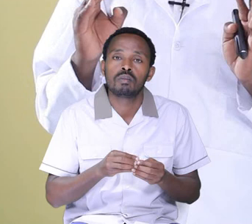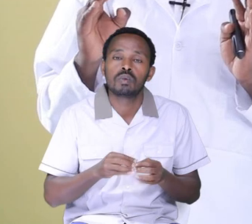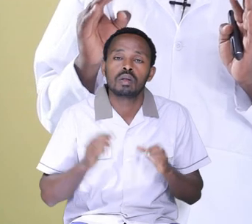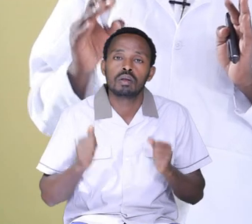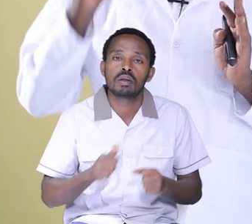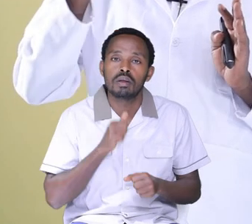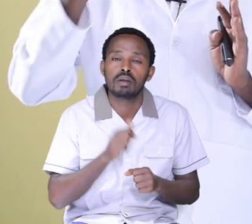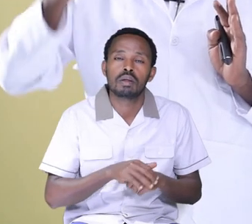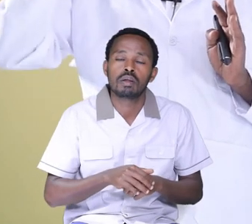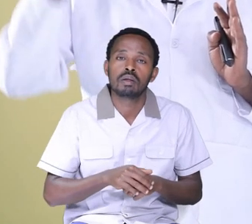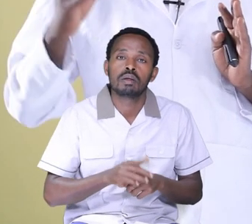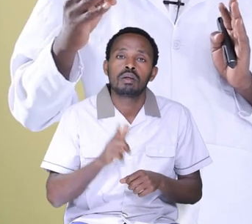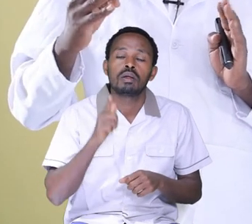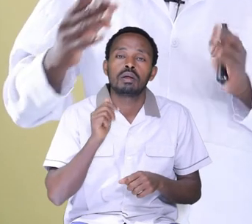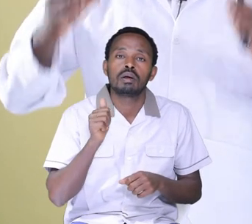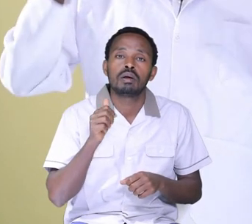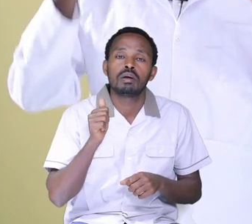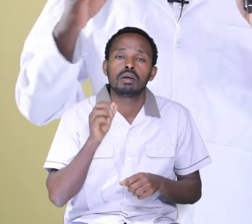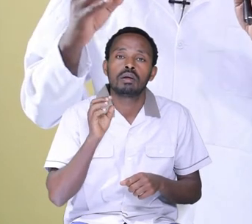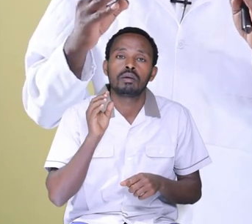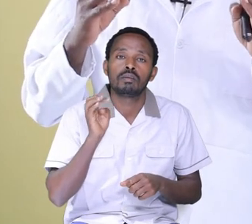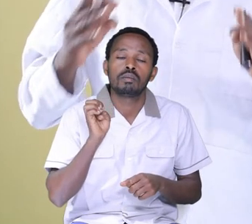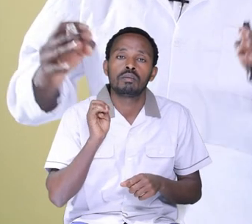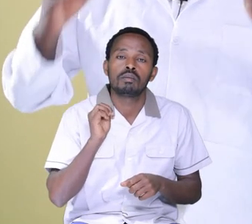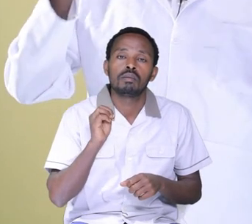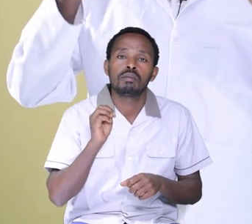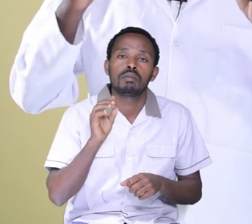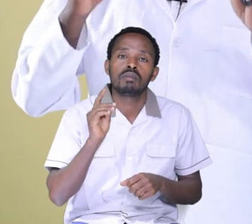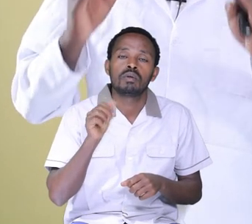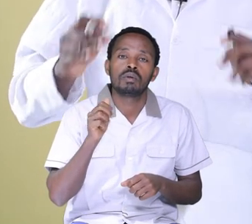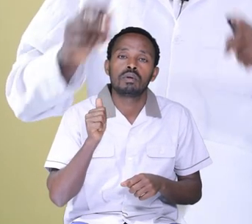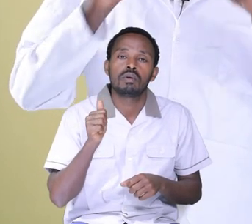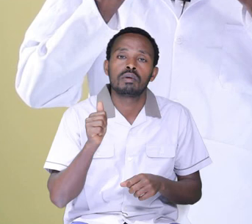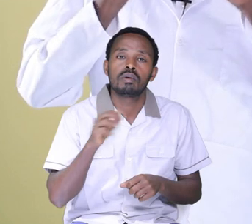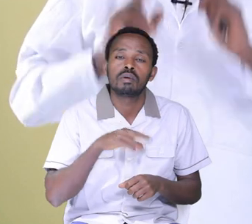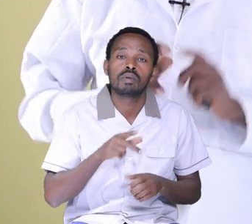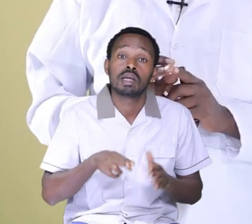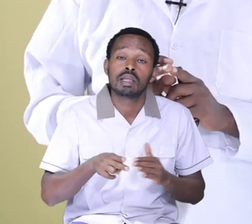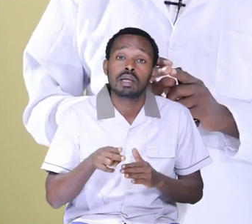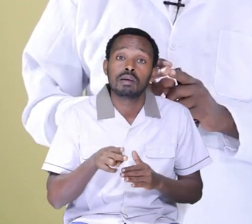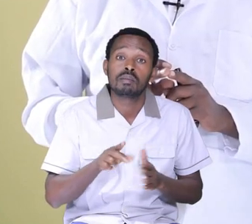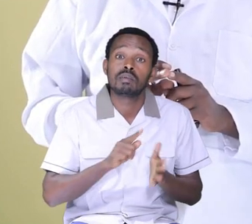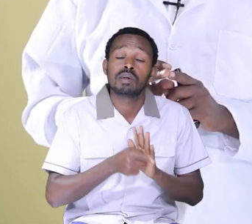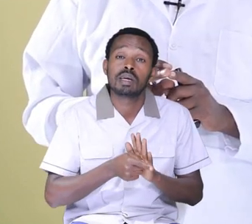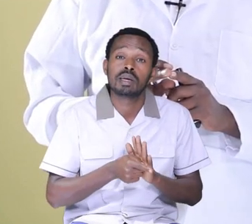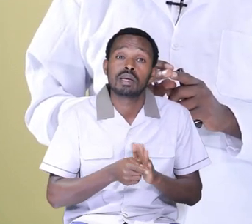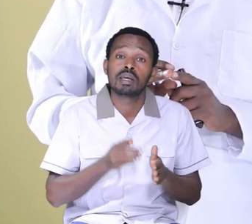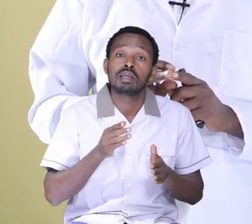ni dandeenya. Laamedaa fi qaxxaamurri fakkeenya fonqolcha sadarkaa tokkoffaati.